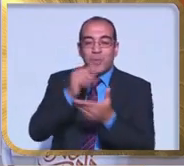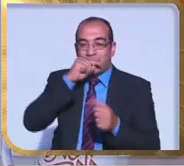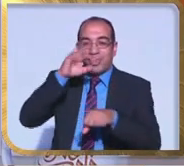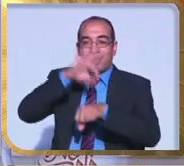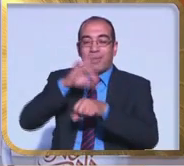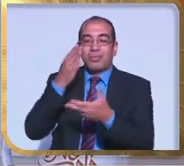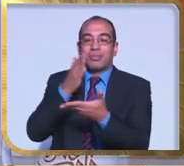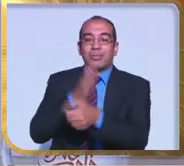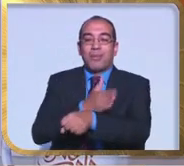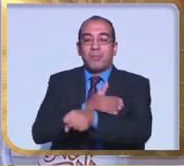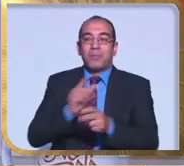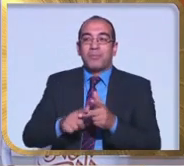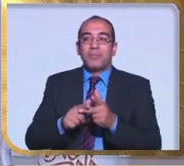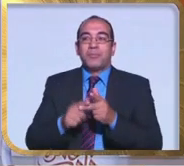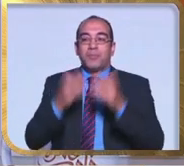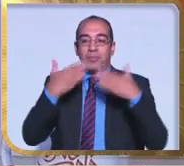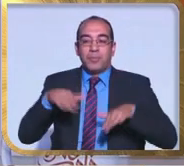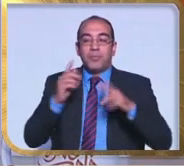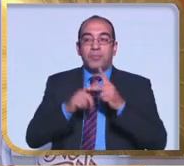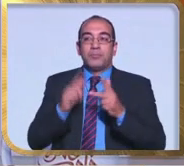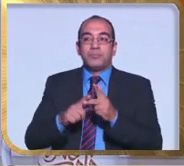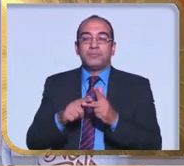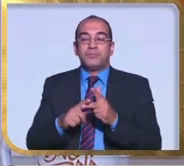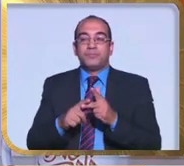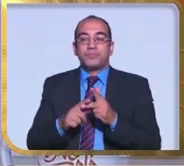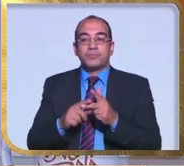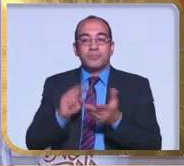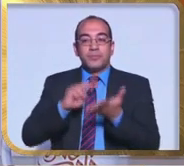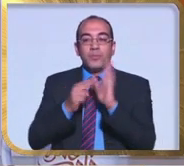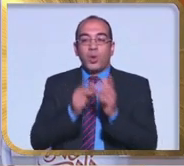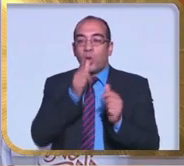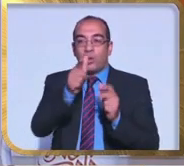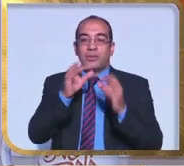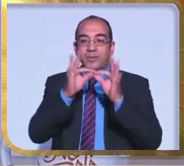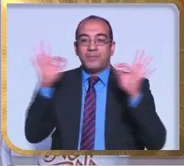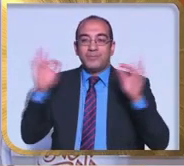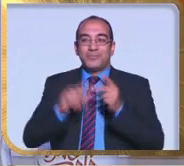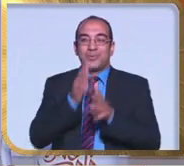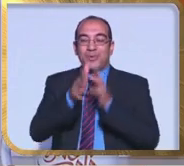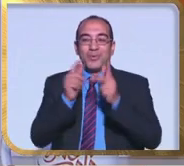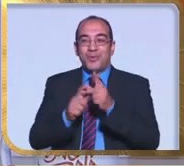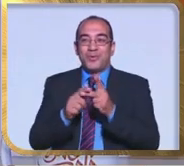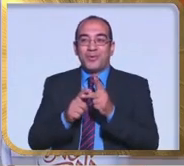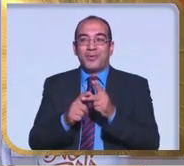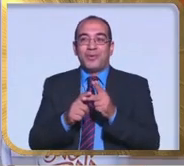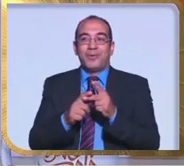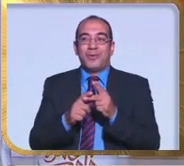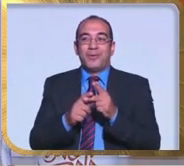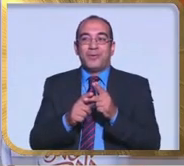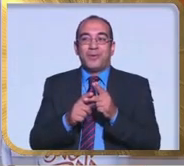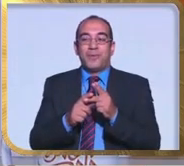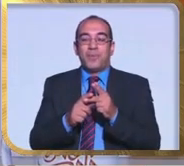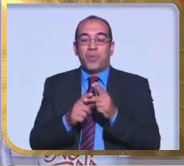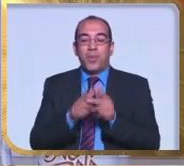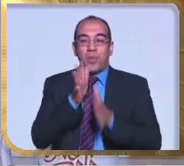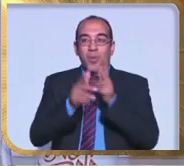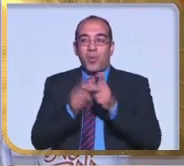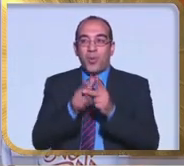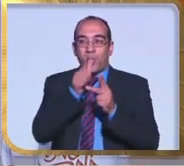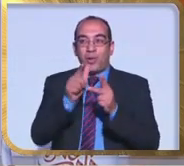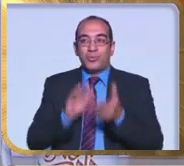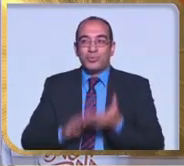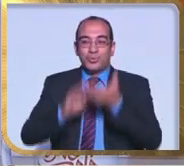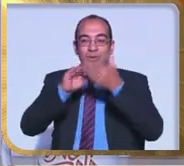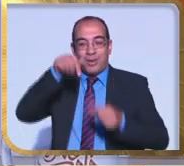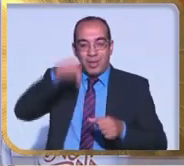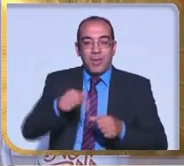وكده، حنست في اليمين. طيب حضرتك هتجاوب عليه النهارده ولا بكره؟ عشان بس انا مش موجوده في البيت. ولو انا جاوبت ما